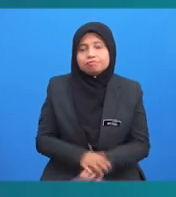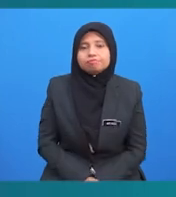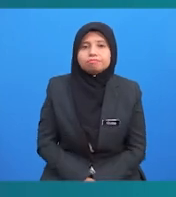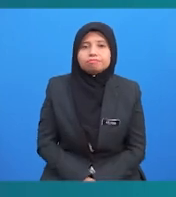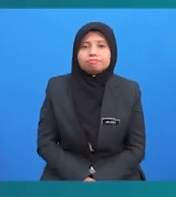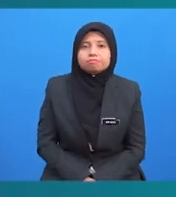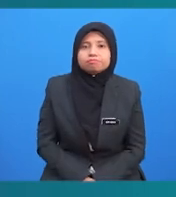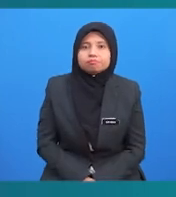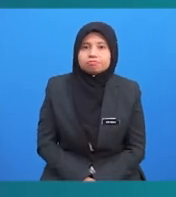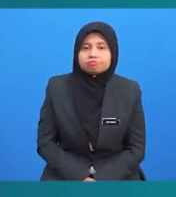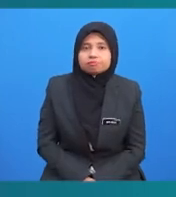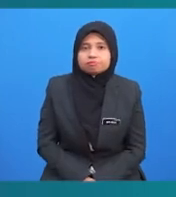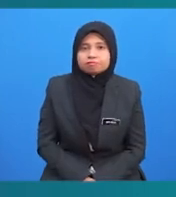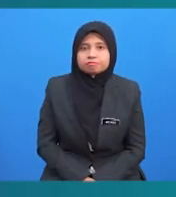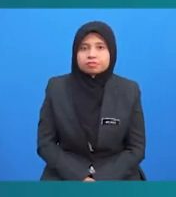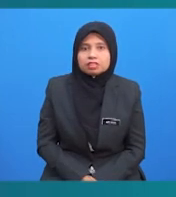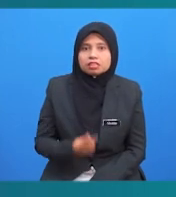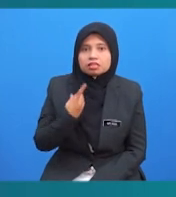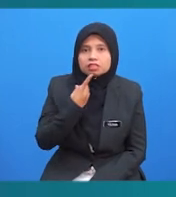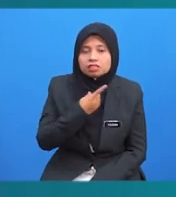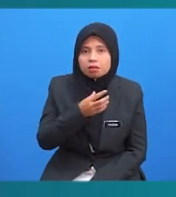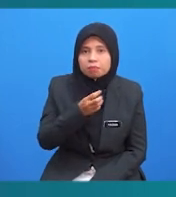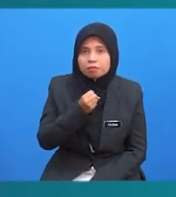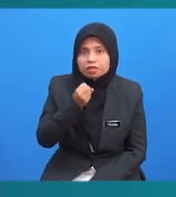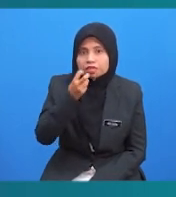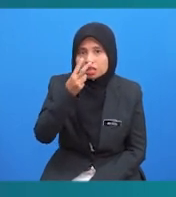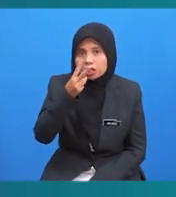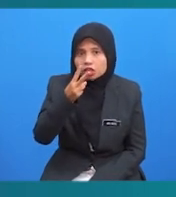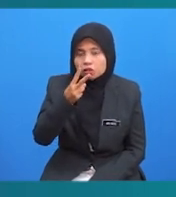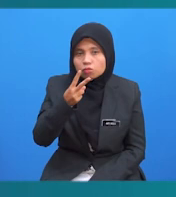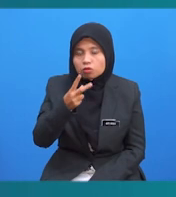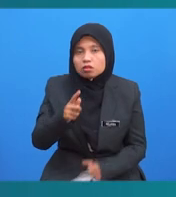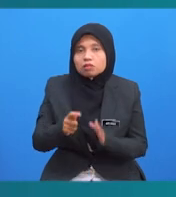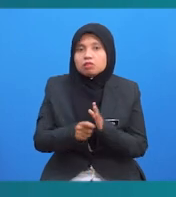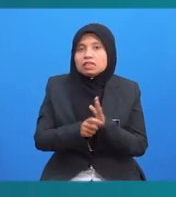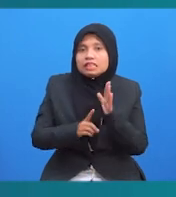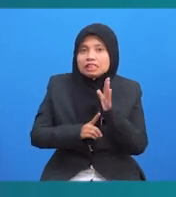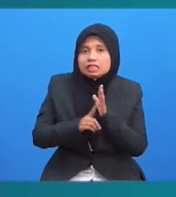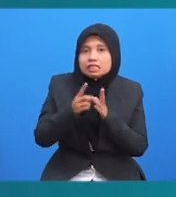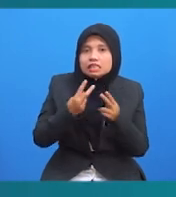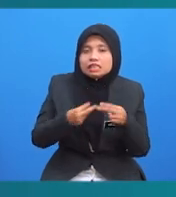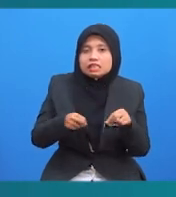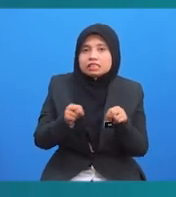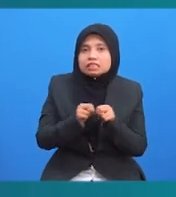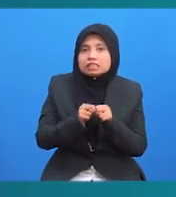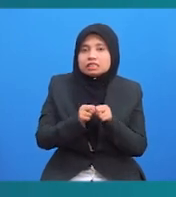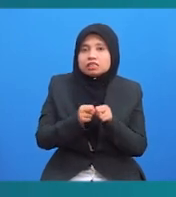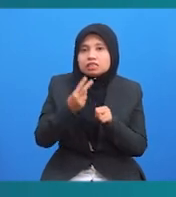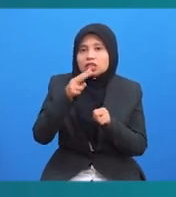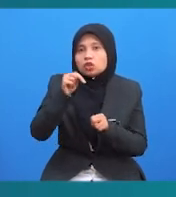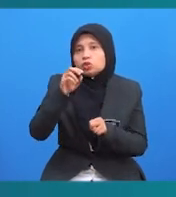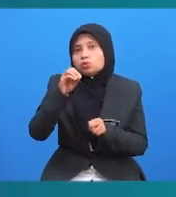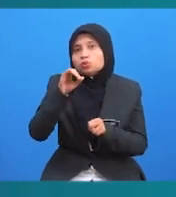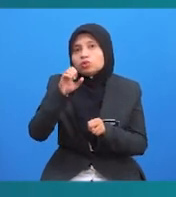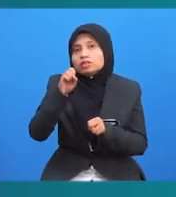yang saya sediakan ini. Kita dapat lihat semakin tinggi nilai ISO, semakin banyak noise yang terhasil